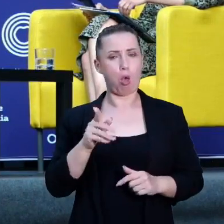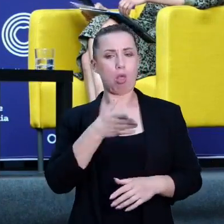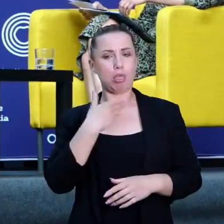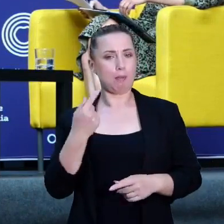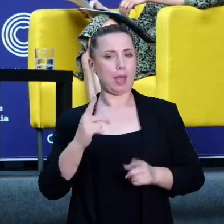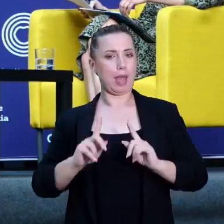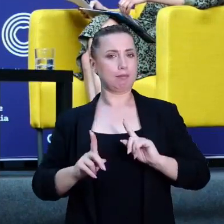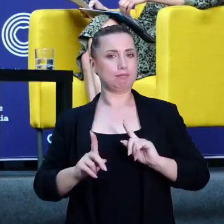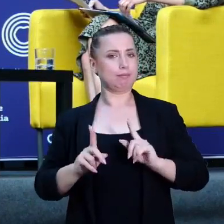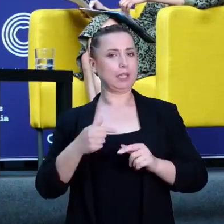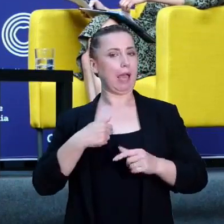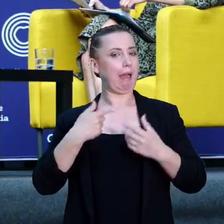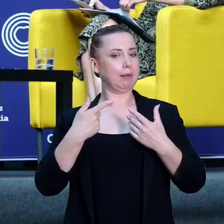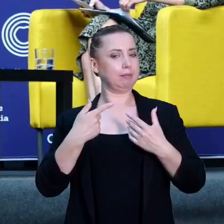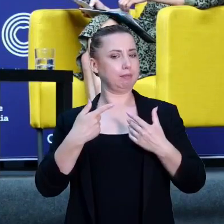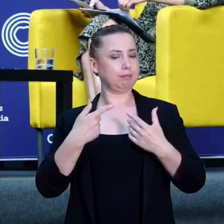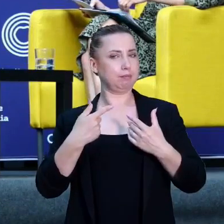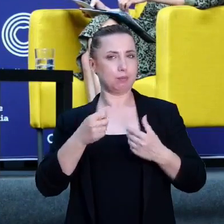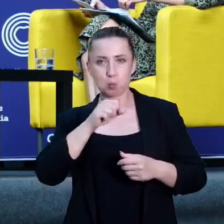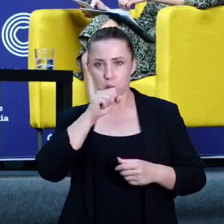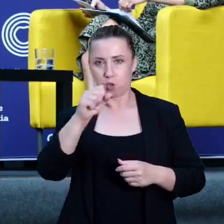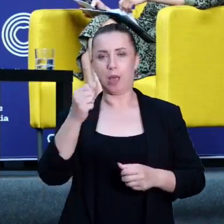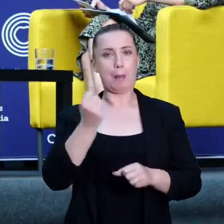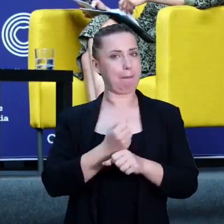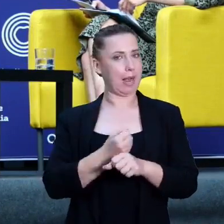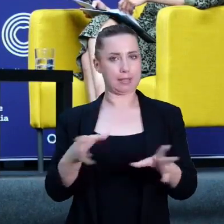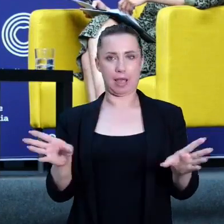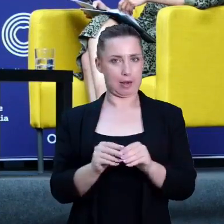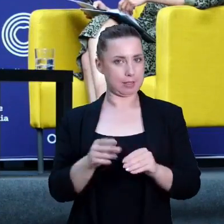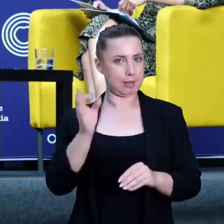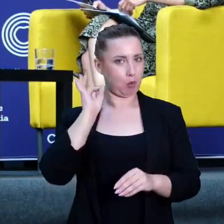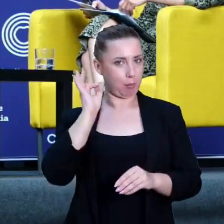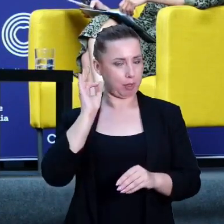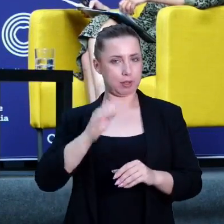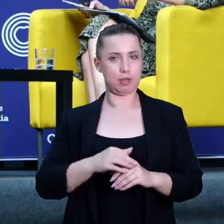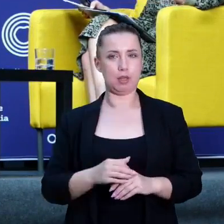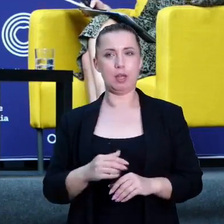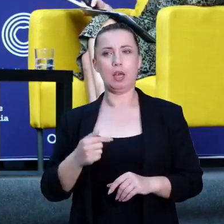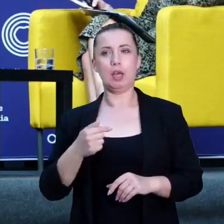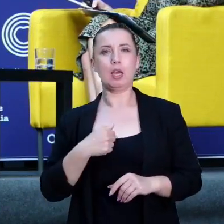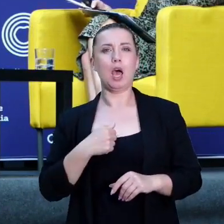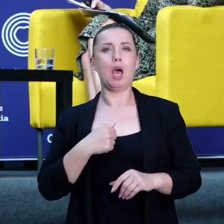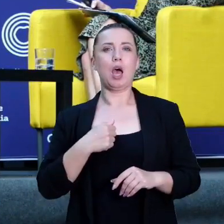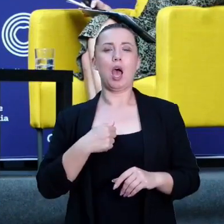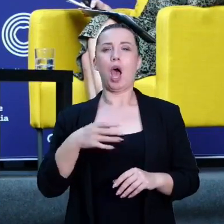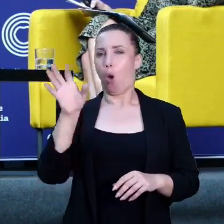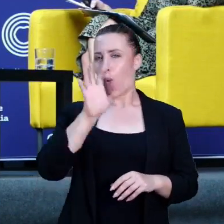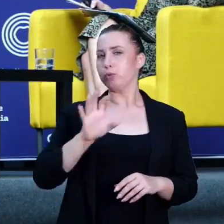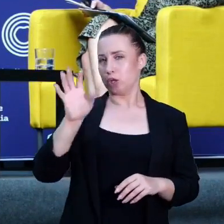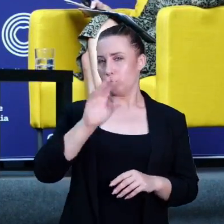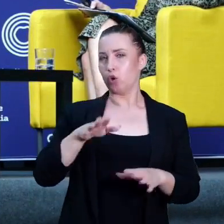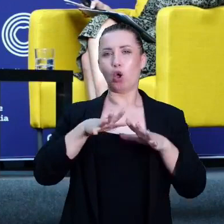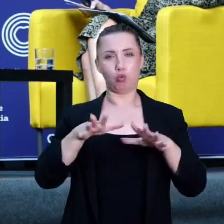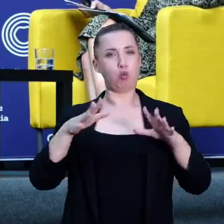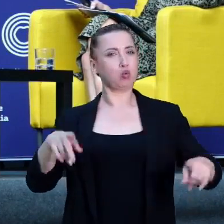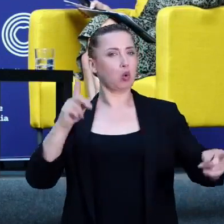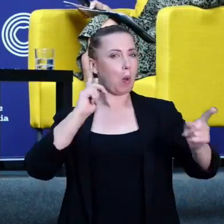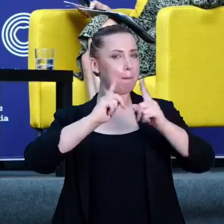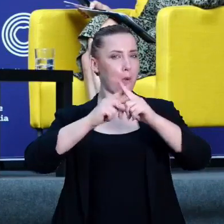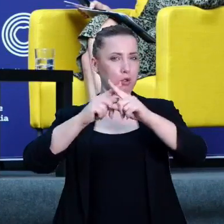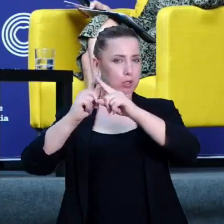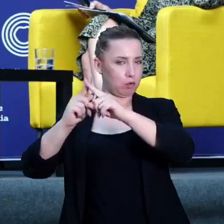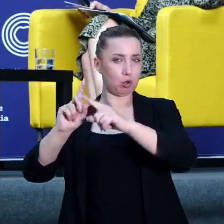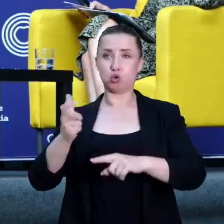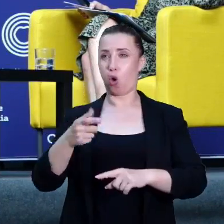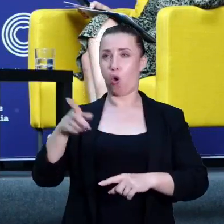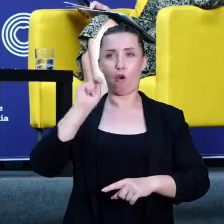przykład ja nie lubię pracować z kobietami, bo też uwielbiam pracować z kobietami i dostrzegam wiele ich właśnie takich cech, których czasami właśnie brak